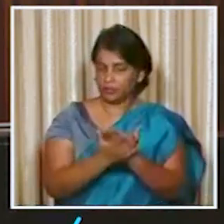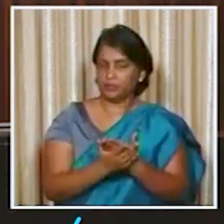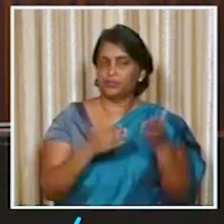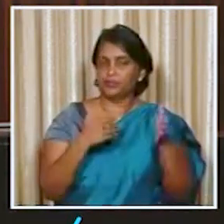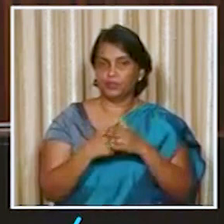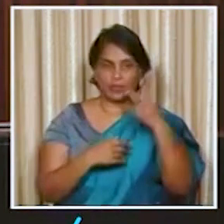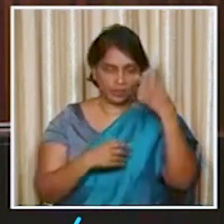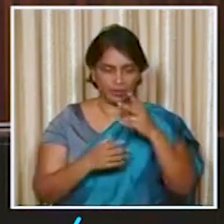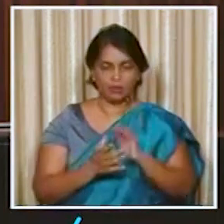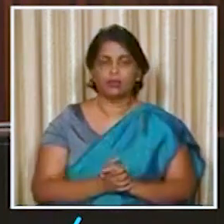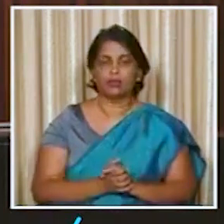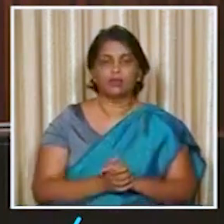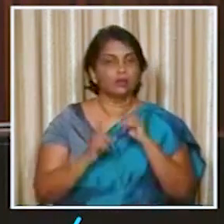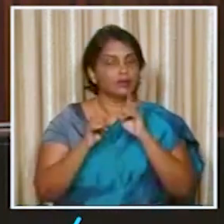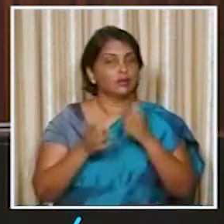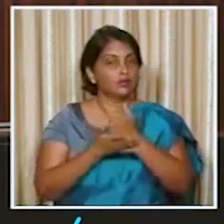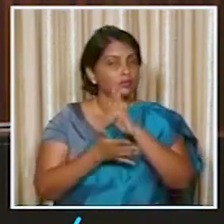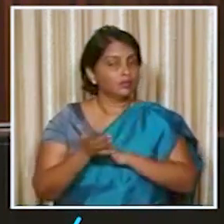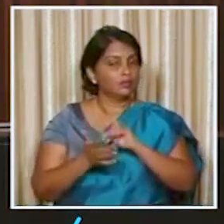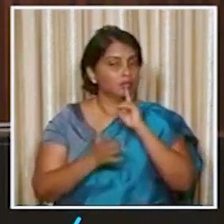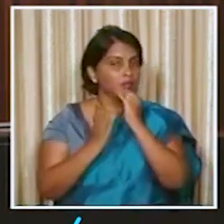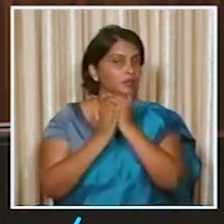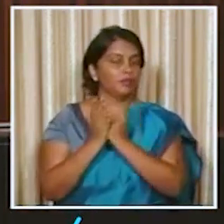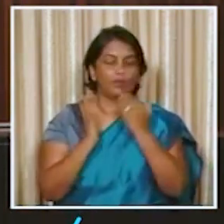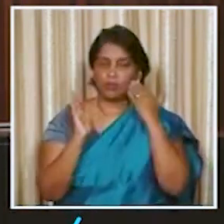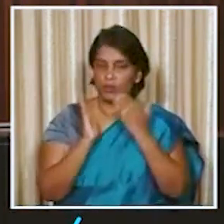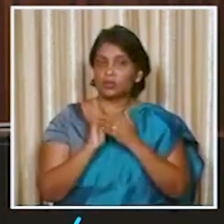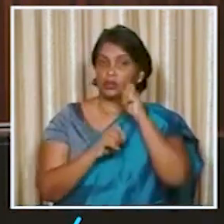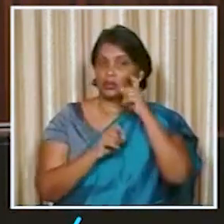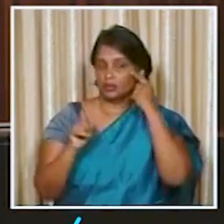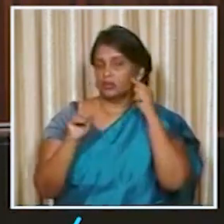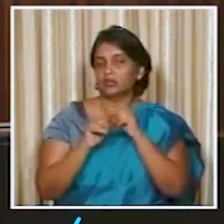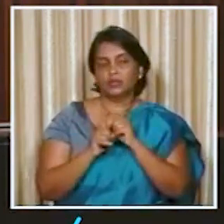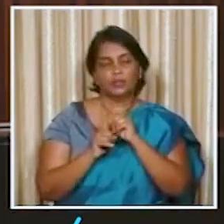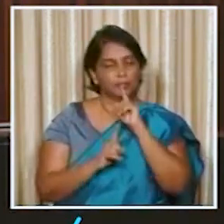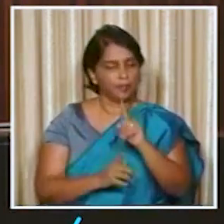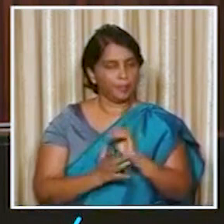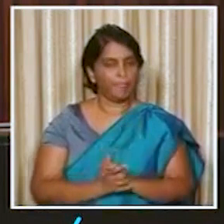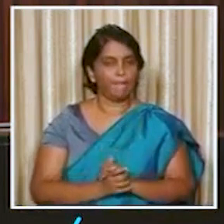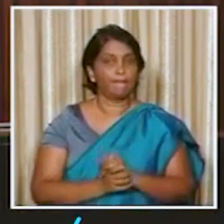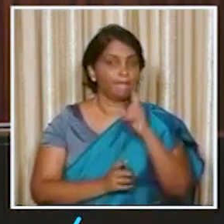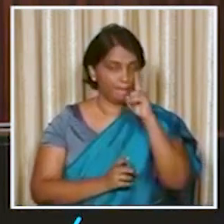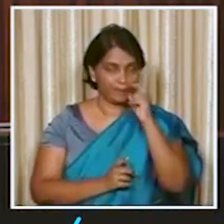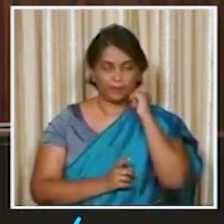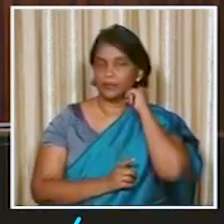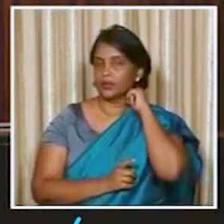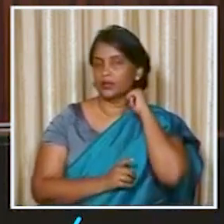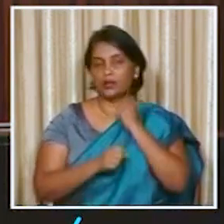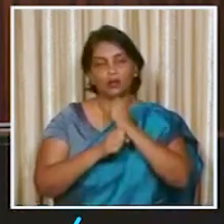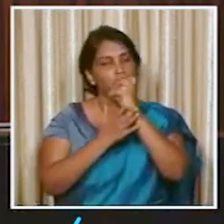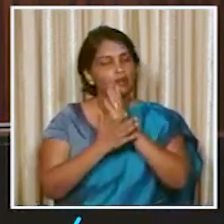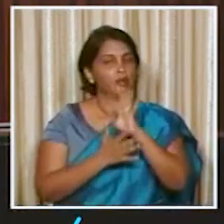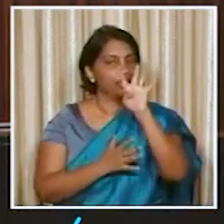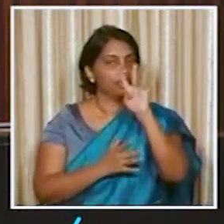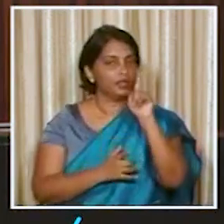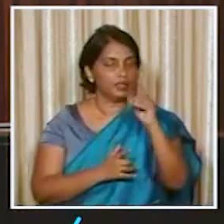මංක දෙක. එම ලිපියේ සඳහන් පහත කරුණු කෙරෙහි ජනතාවගේ අවධානය යොමු කරනු කැමැත්තෙමි. 1. ආණ්ඩුක ව්‍යවස්ථාවේ